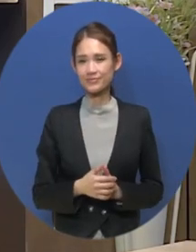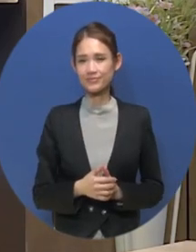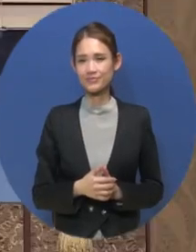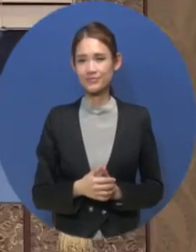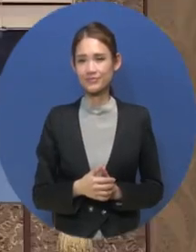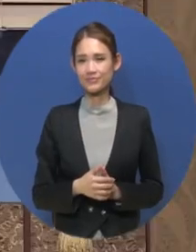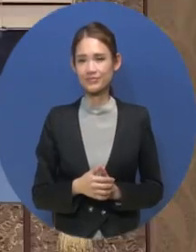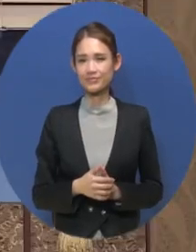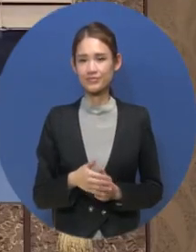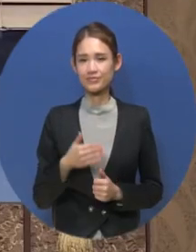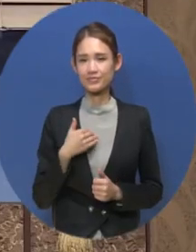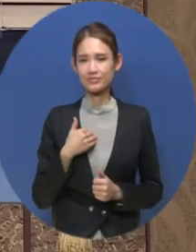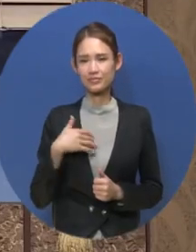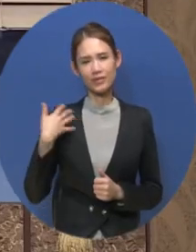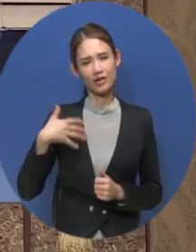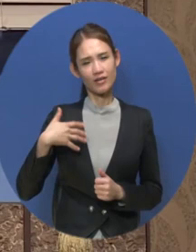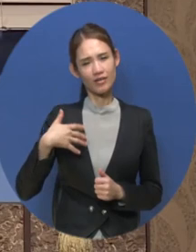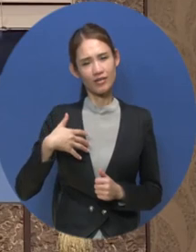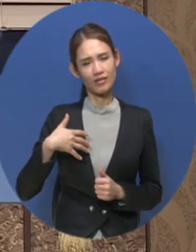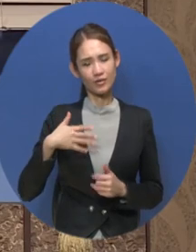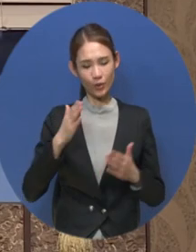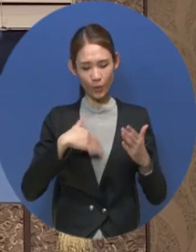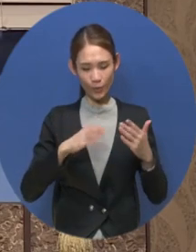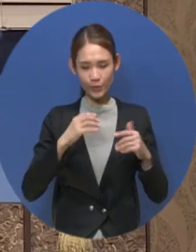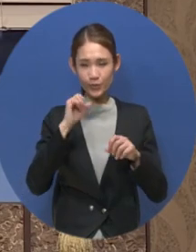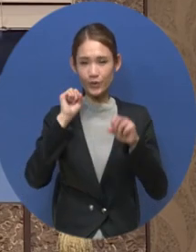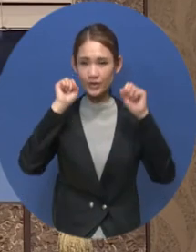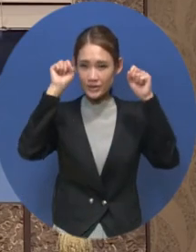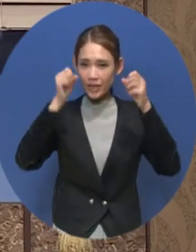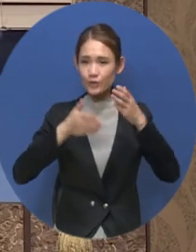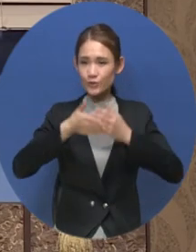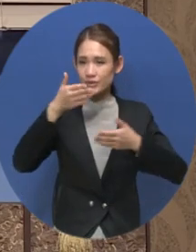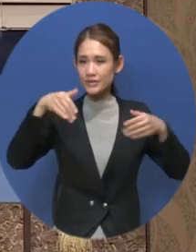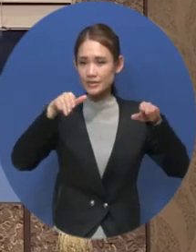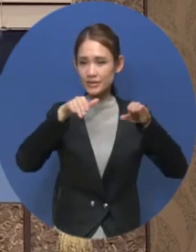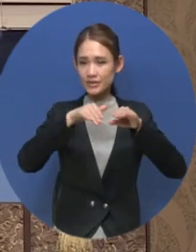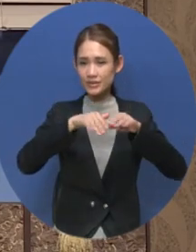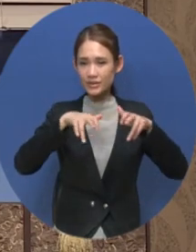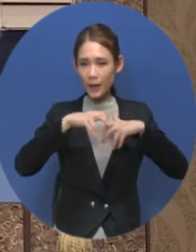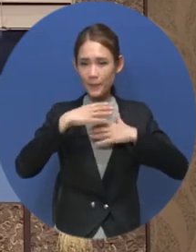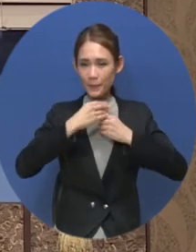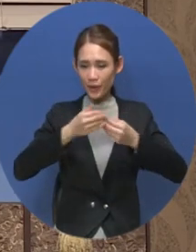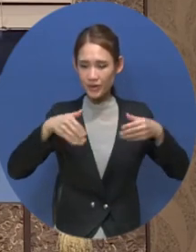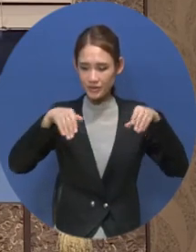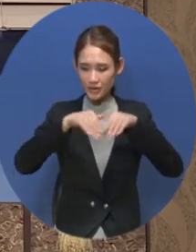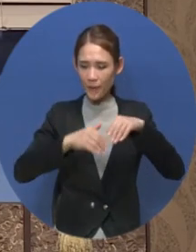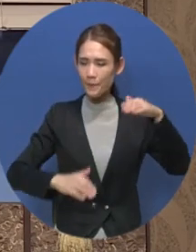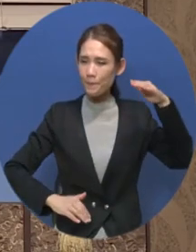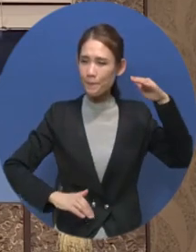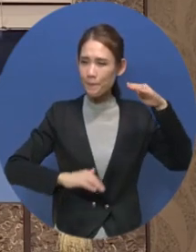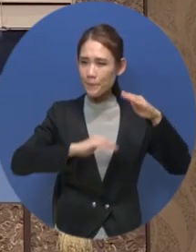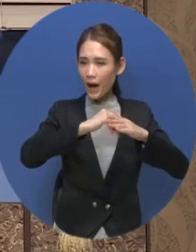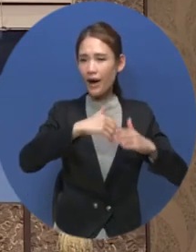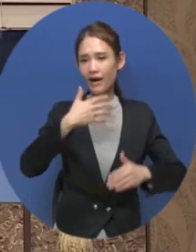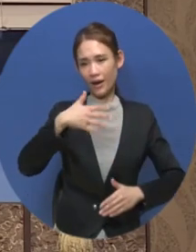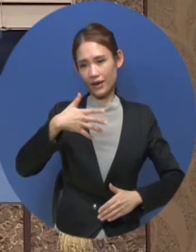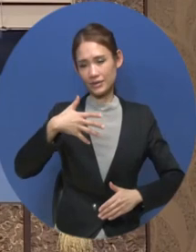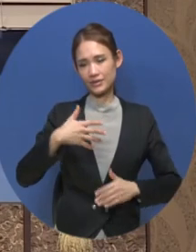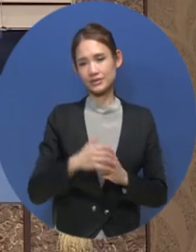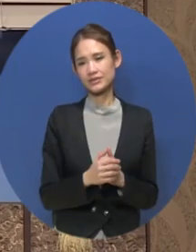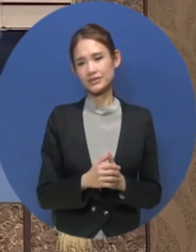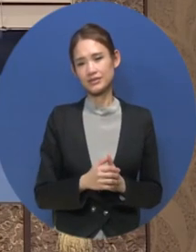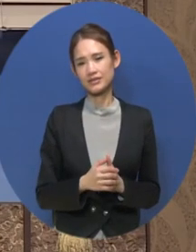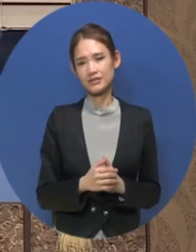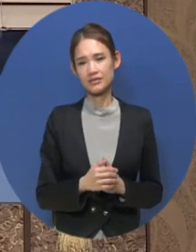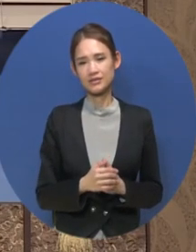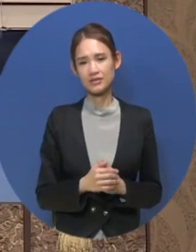예, 저희는 아직까지도 저희 공공체육시설이라든지 장애인 편의시설이 다 갖추어지지 못하고 있습니다. 그래서